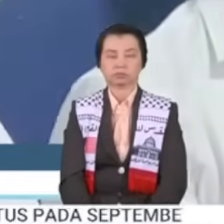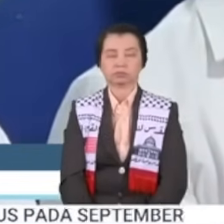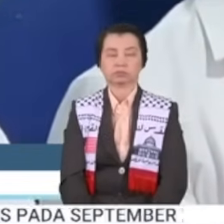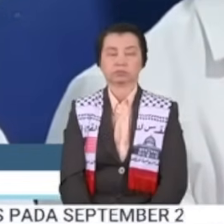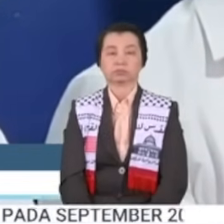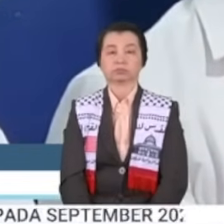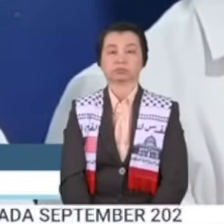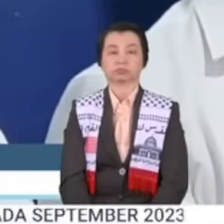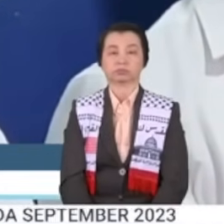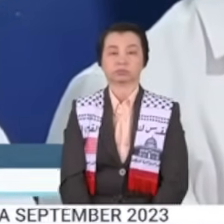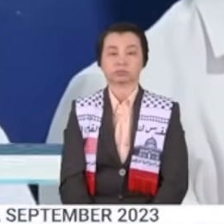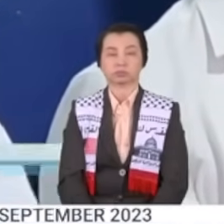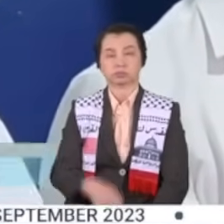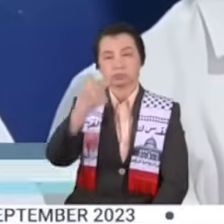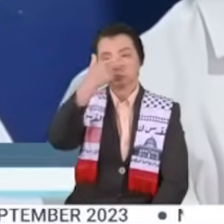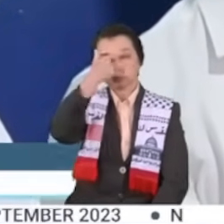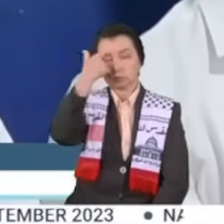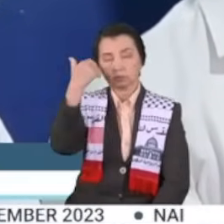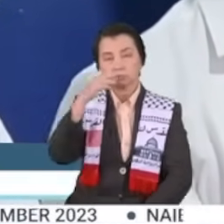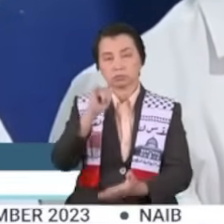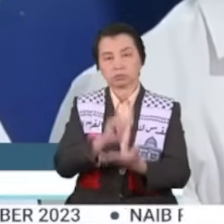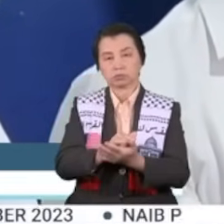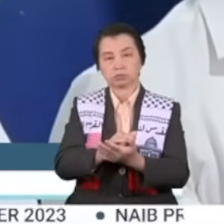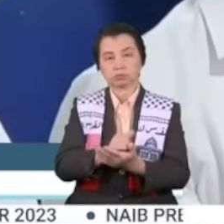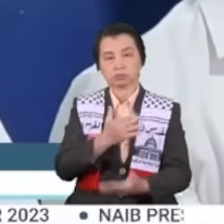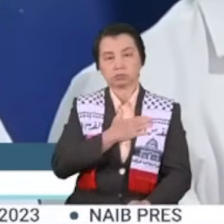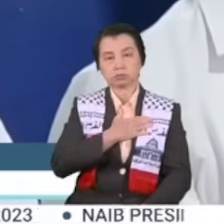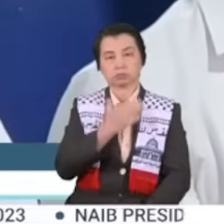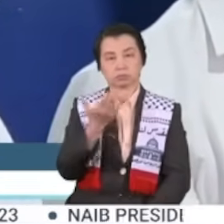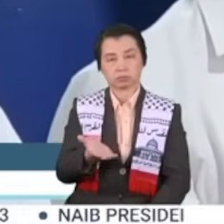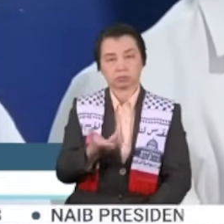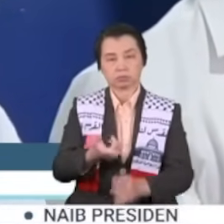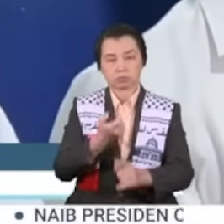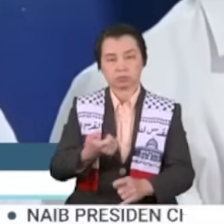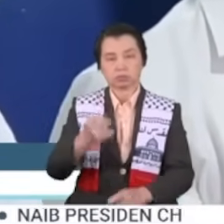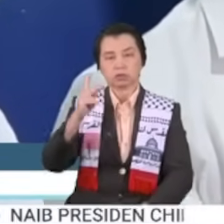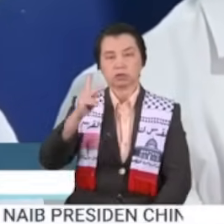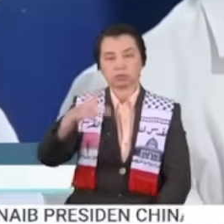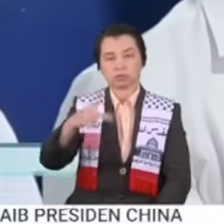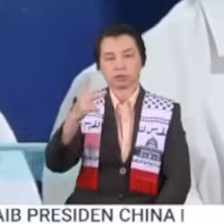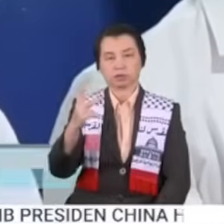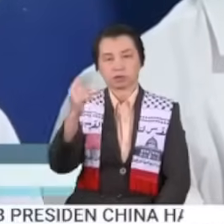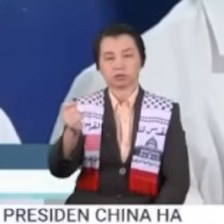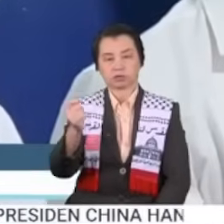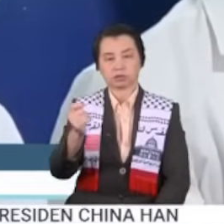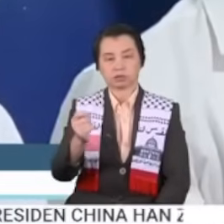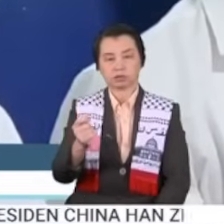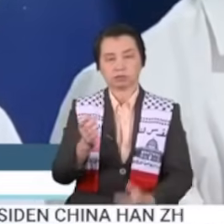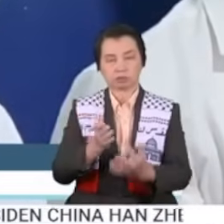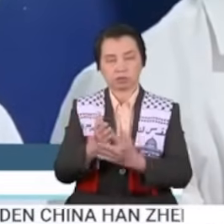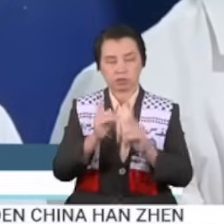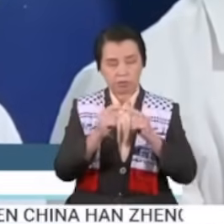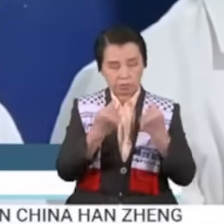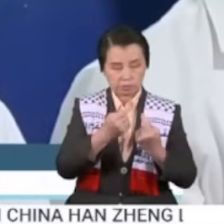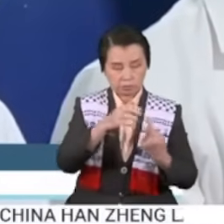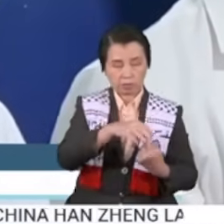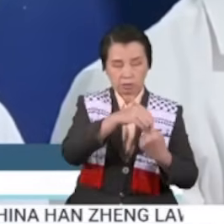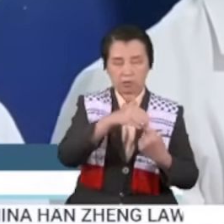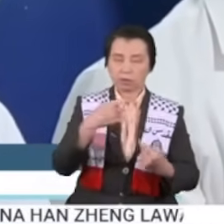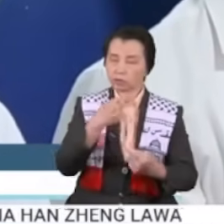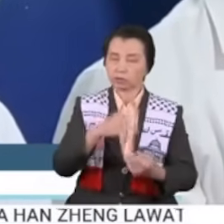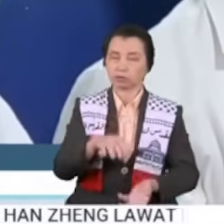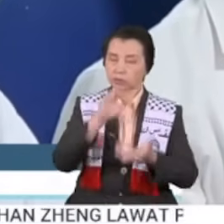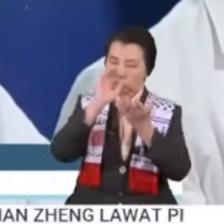tfst sebab itu komitmen daripada pihak kpkt melalui tas Force Kami punya